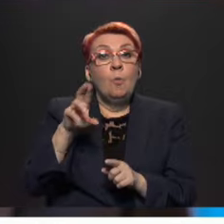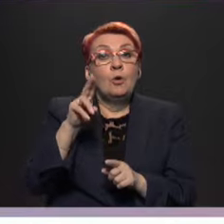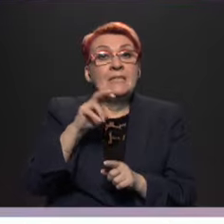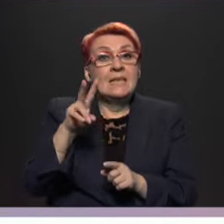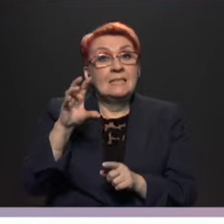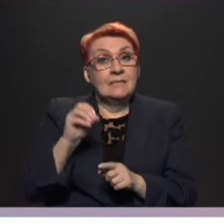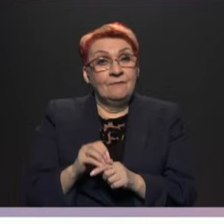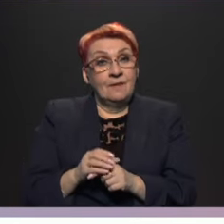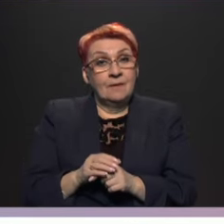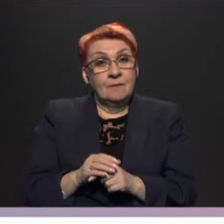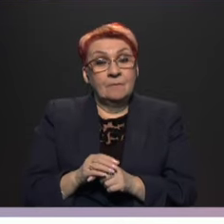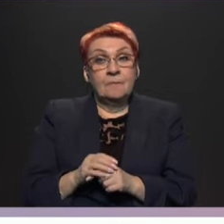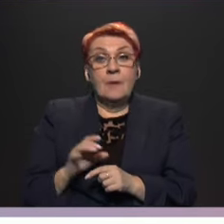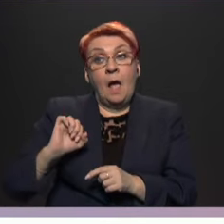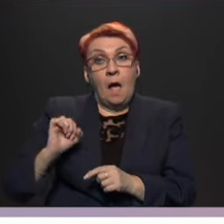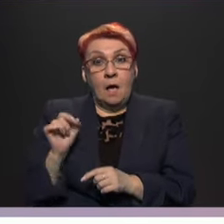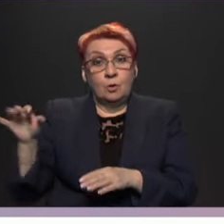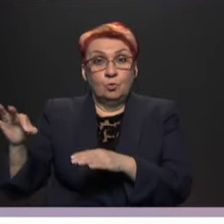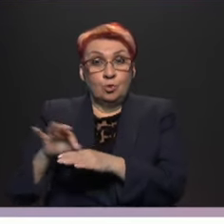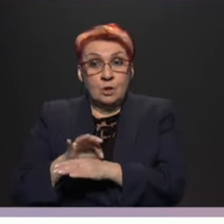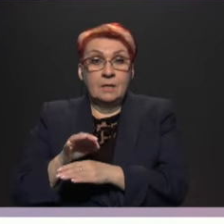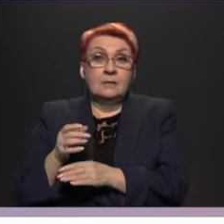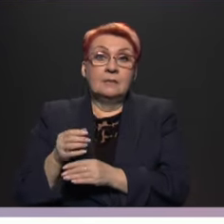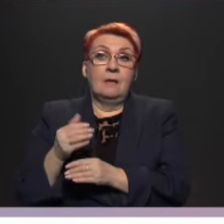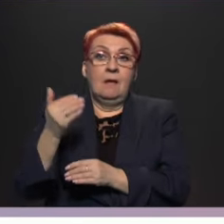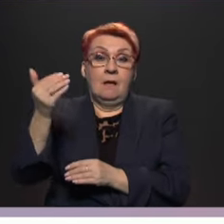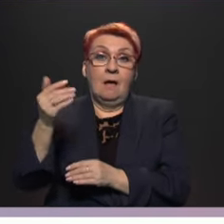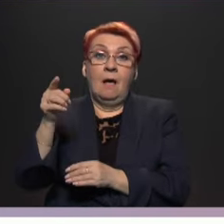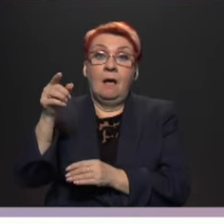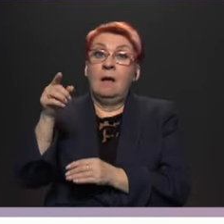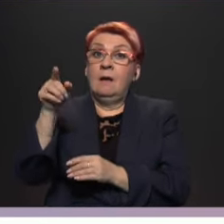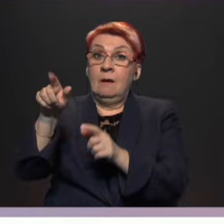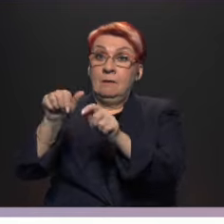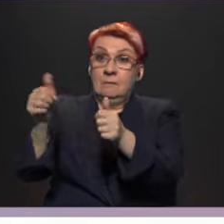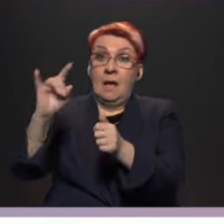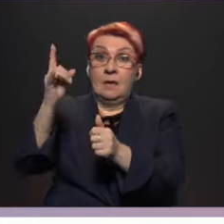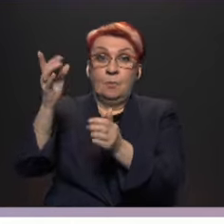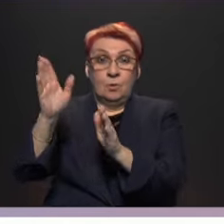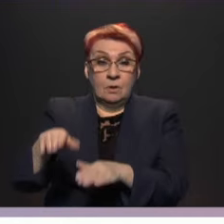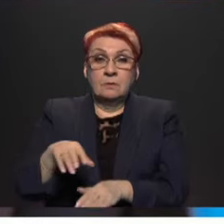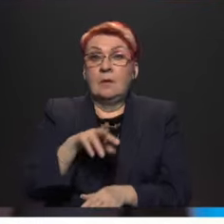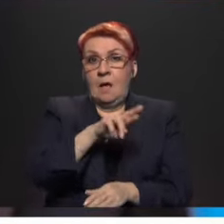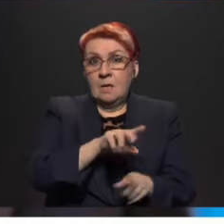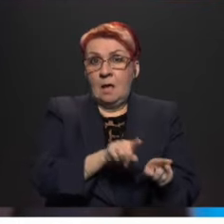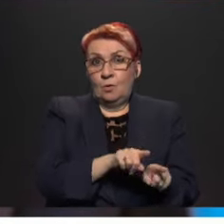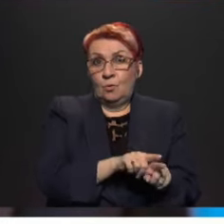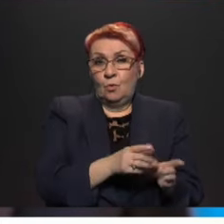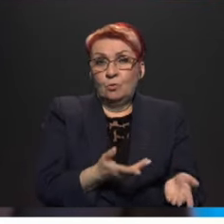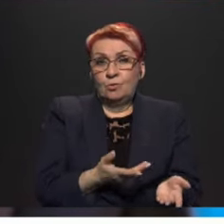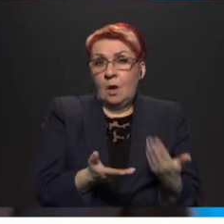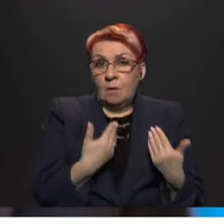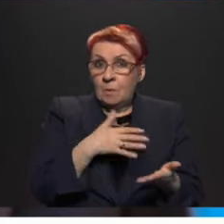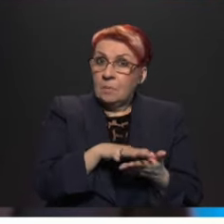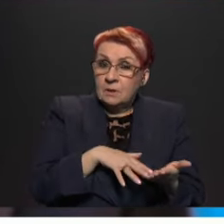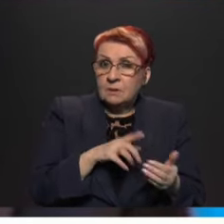мужем. У нее ребенок общий, и он счастлив. Я сейчас познакомился с разведенной женщиной. Стоит ли продолжать общение или не